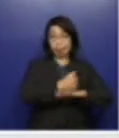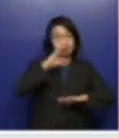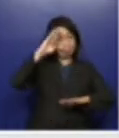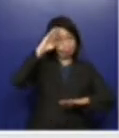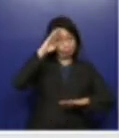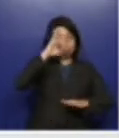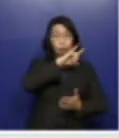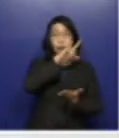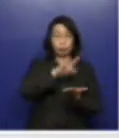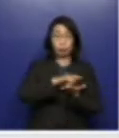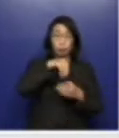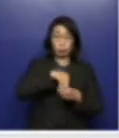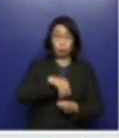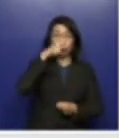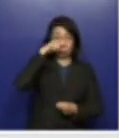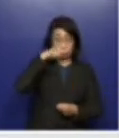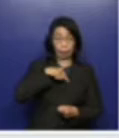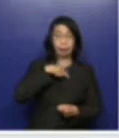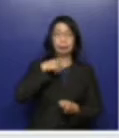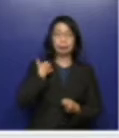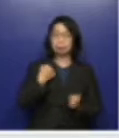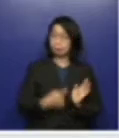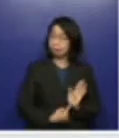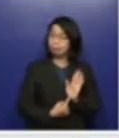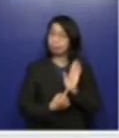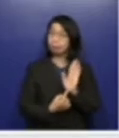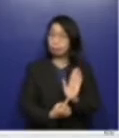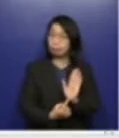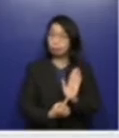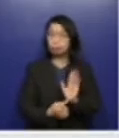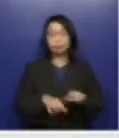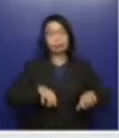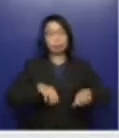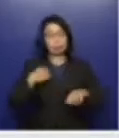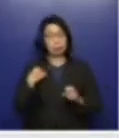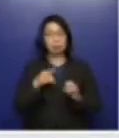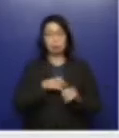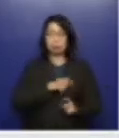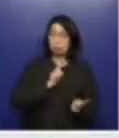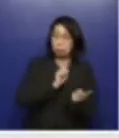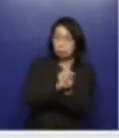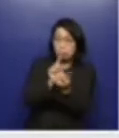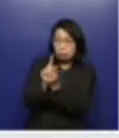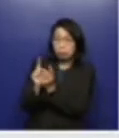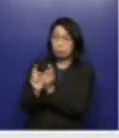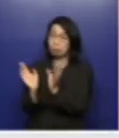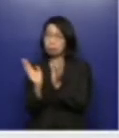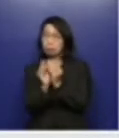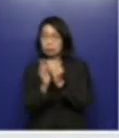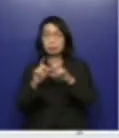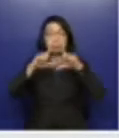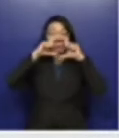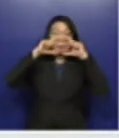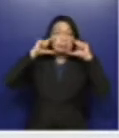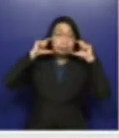ประเทศไทยเราก็ได้แสดงภาพอย่างนั้นออกมาในการประชุมการเข้าพบปากกันก็มีการใส่แมสเว้นระยะห่